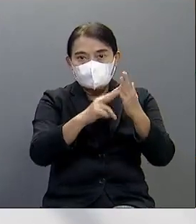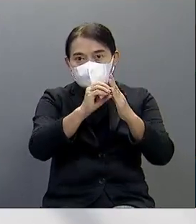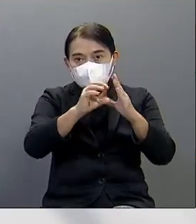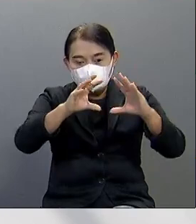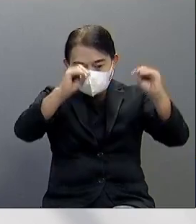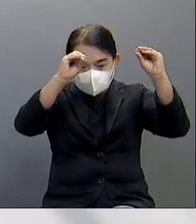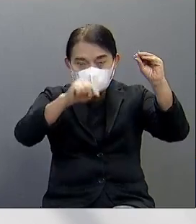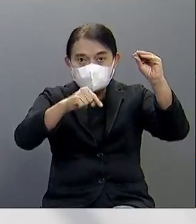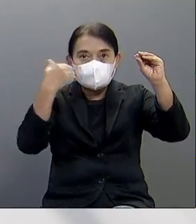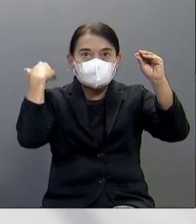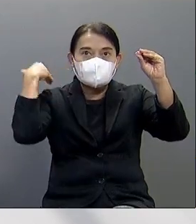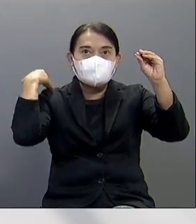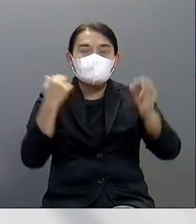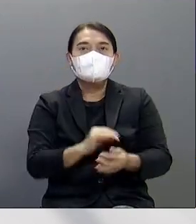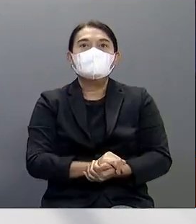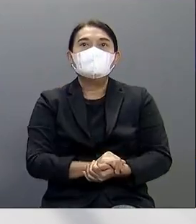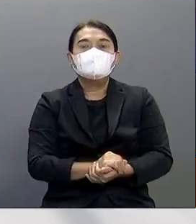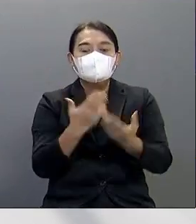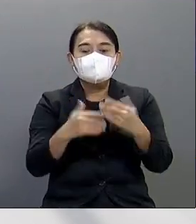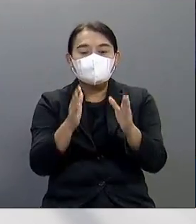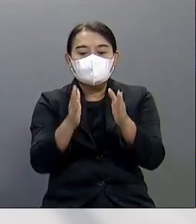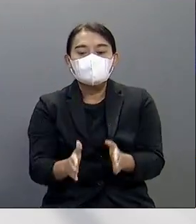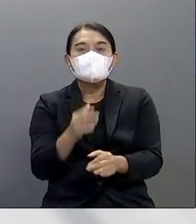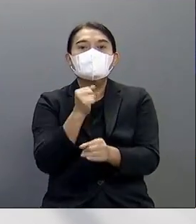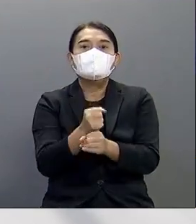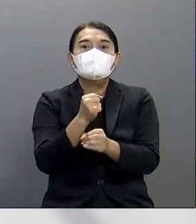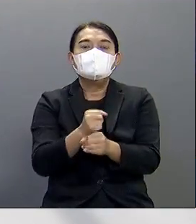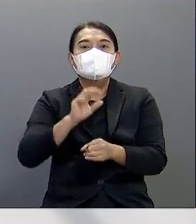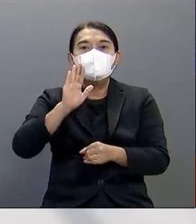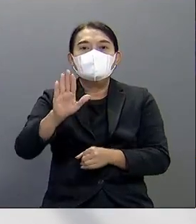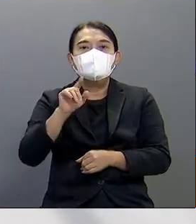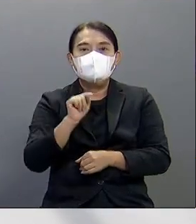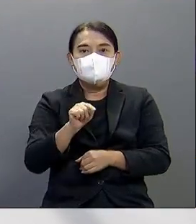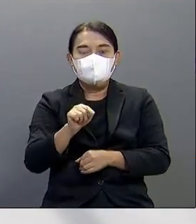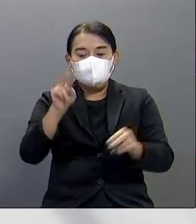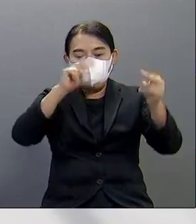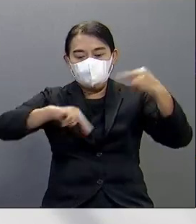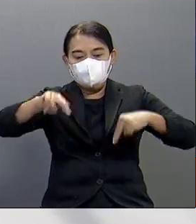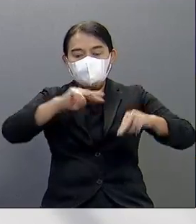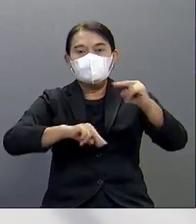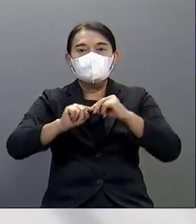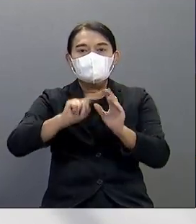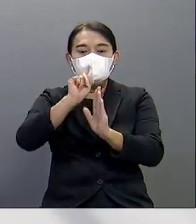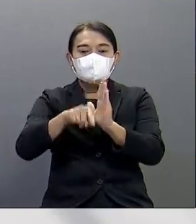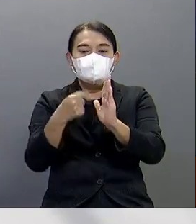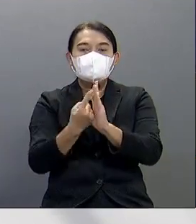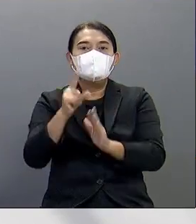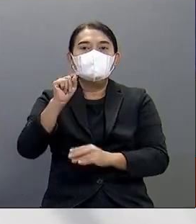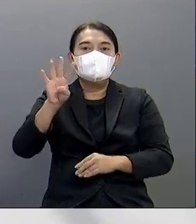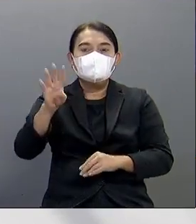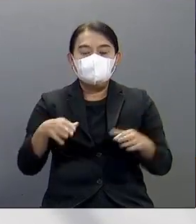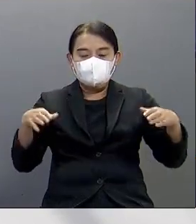ตัดไฟแสงสว่างตรงนั้นทันทีครับแล้วก็จะมีเจ้าหน้าที่ที่จะดูแลตลอด24ชั่วโมงอยู่แล้วเรามีทีม